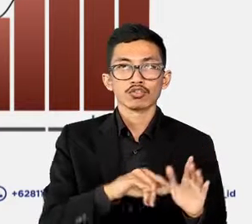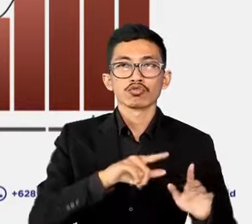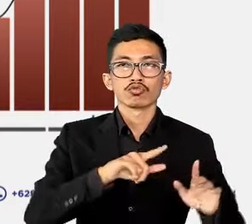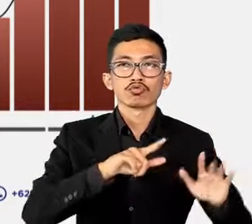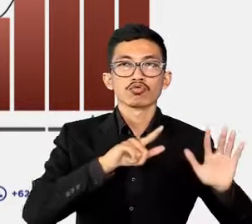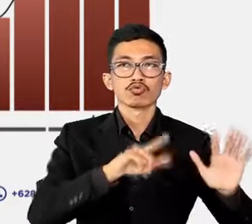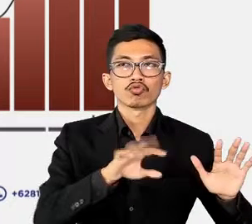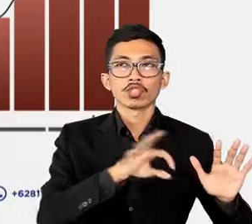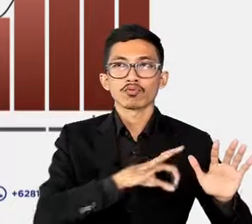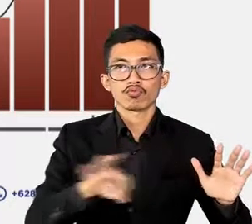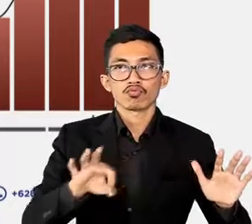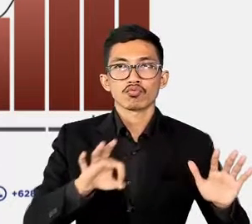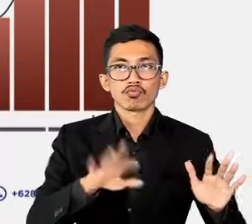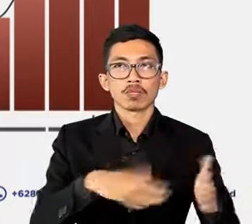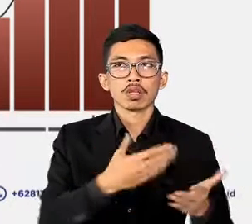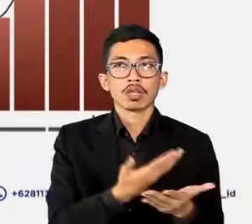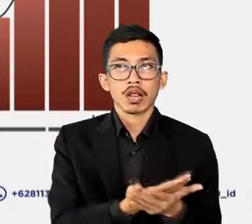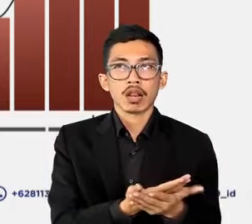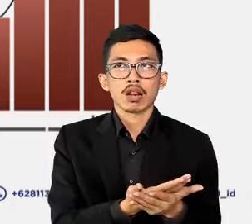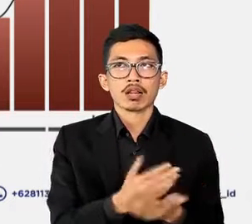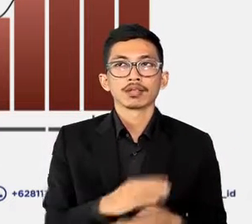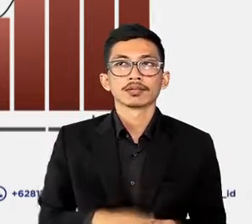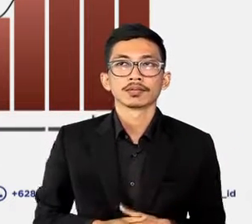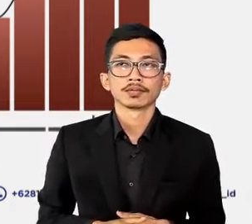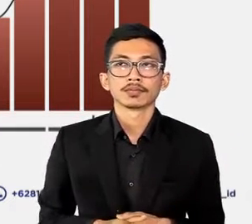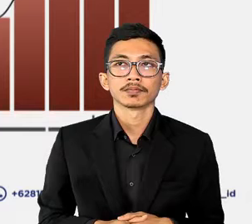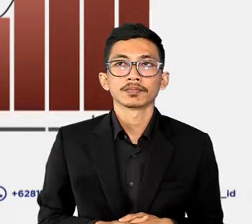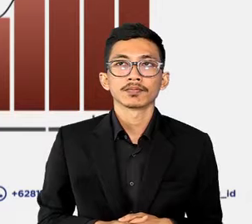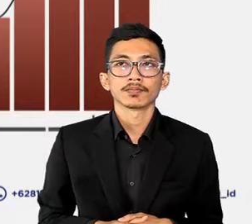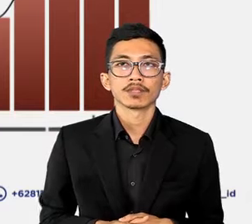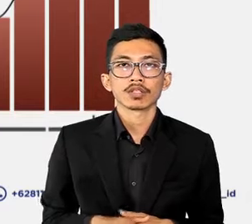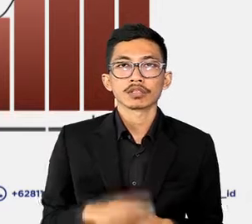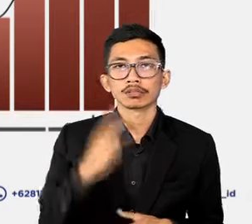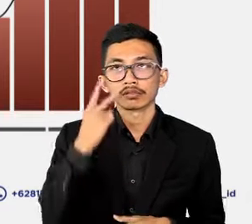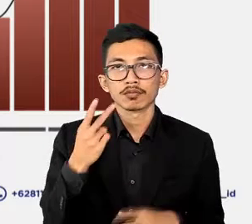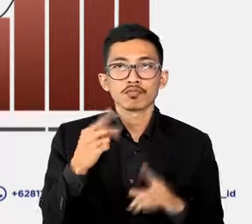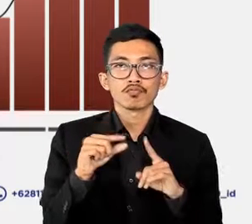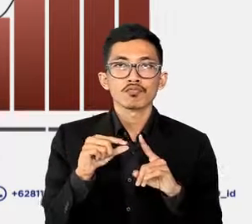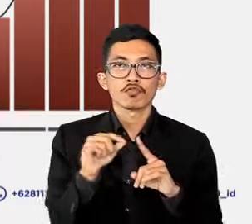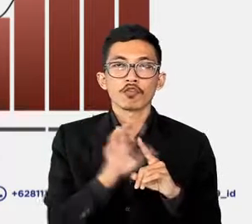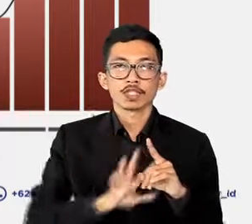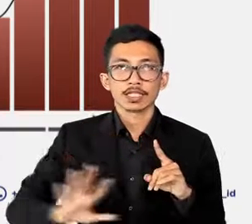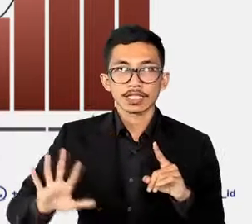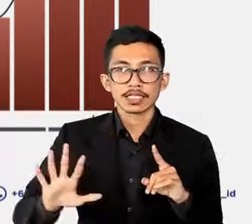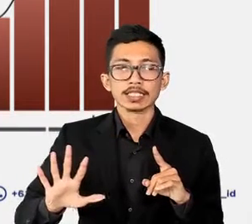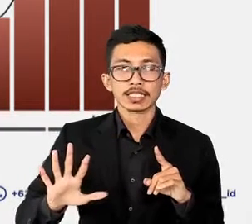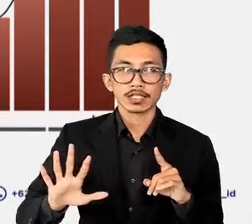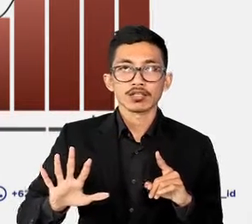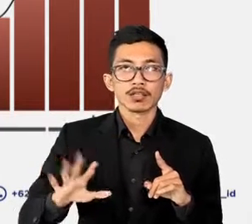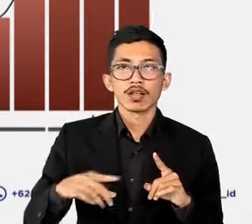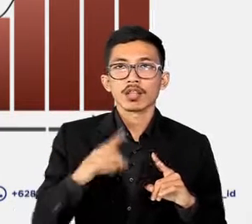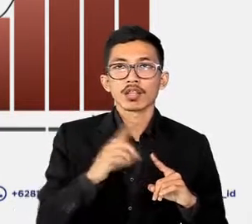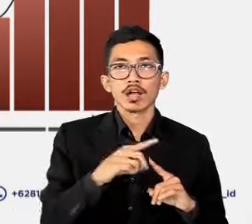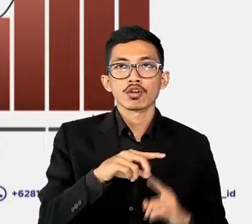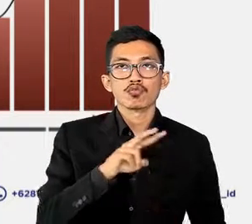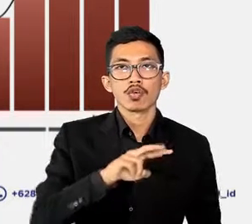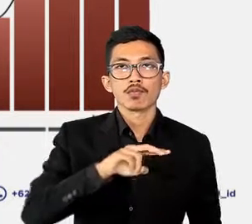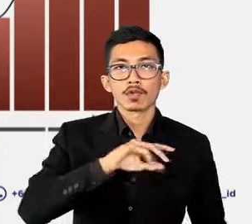7913 kematian Jika dilihat dari provinsi yang mengalami kenaikan kematian mingguan pertanggal